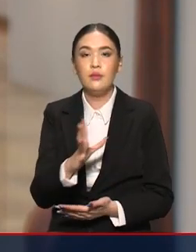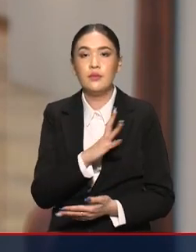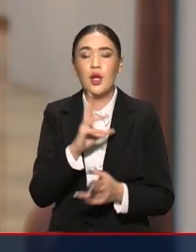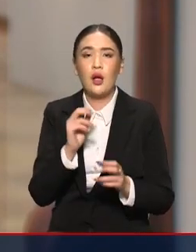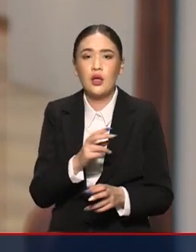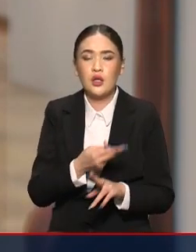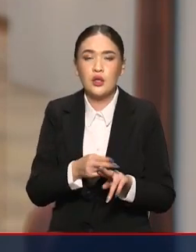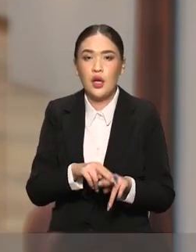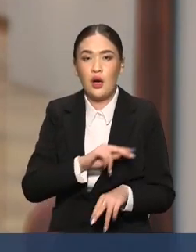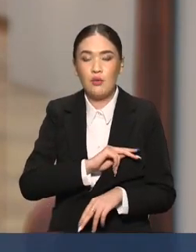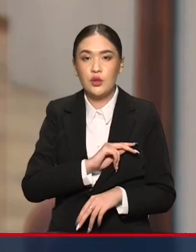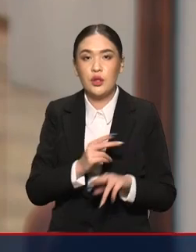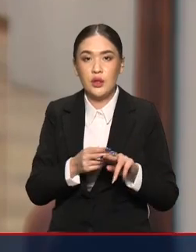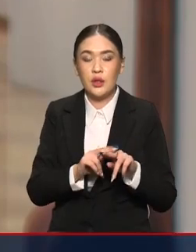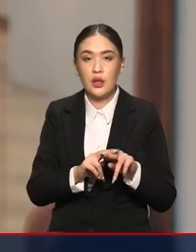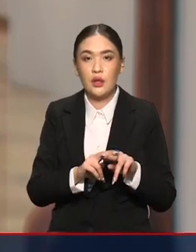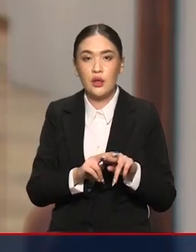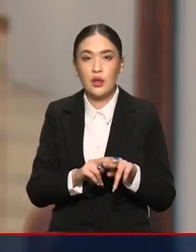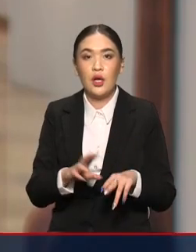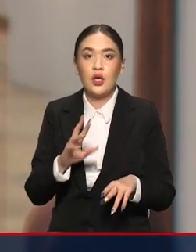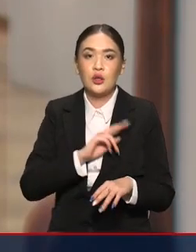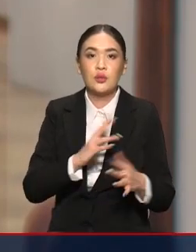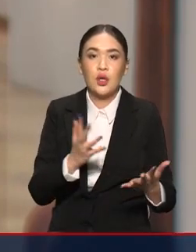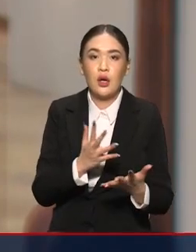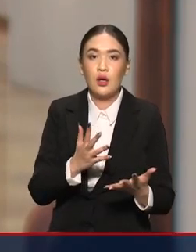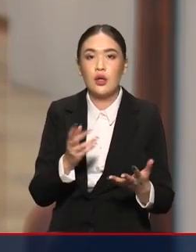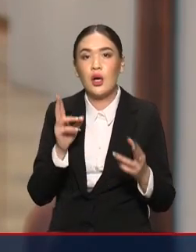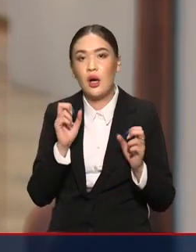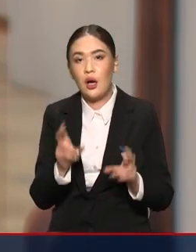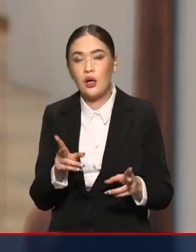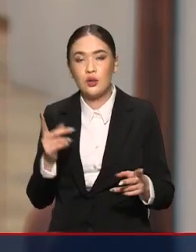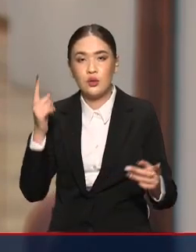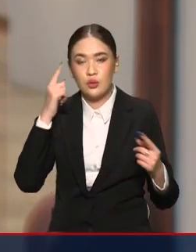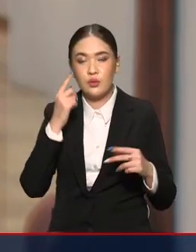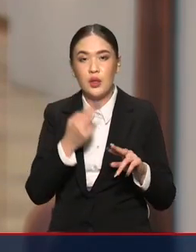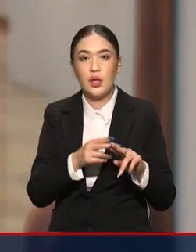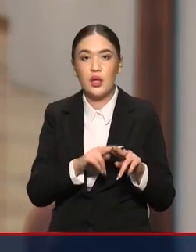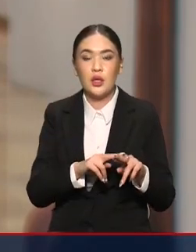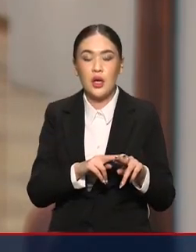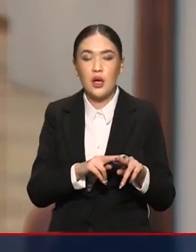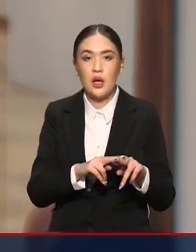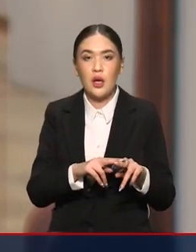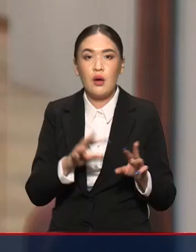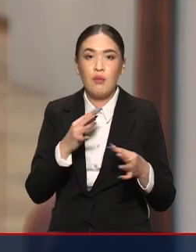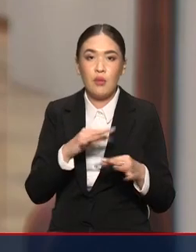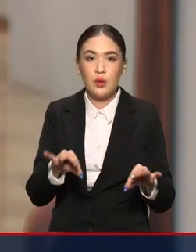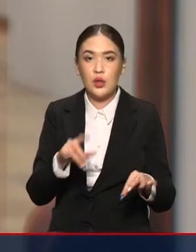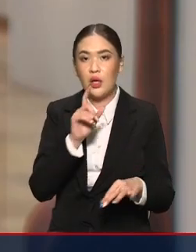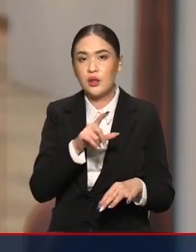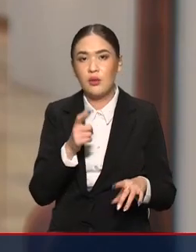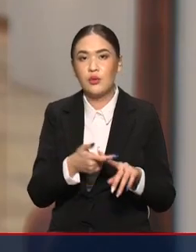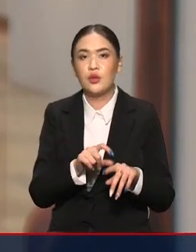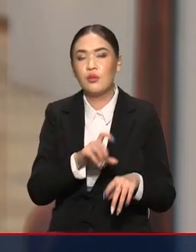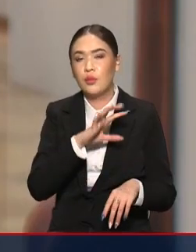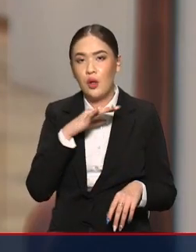Біз кішкентай болсақ, әрбір бізден сұрайтын еді, мына жұмыс қалай деп ойлайсың. Сонда есімде бар, Түрксіб пойыз келе жатыр, әйтеуір адам көп,